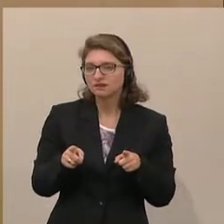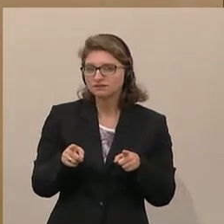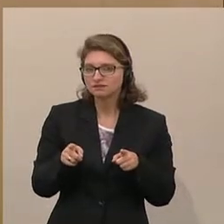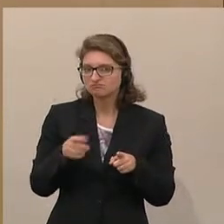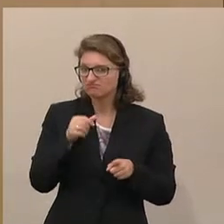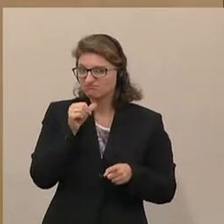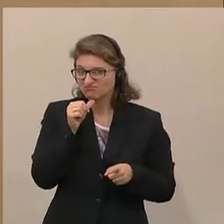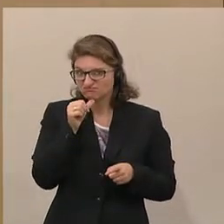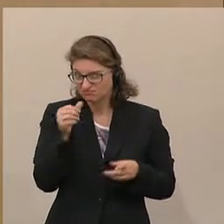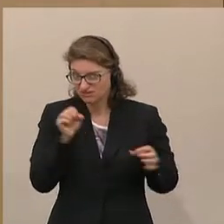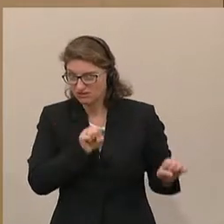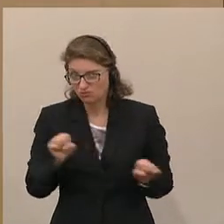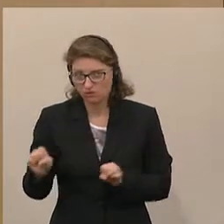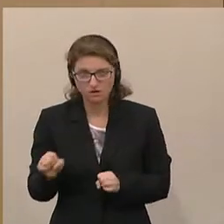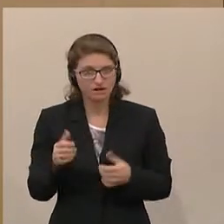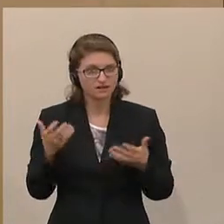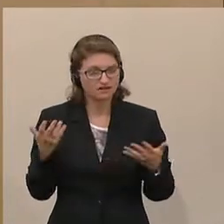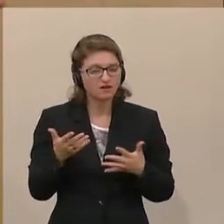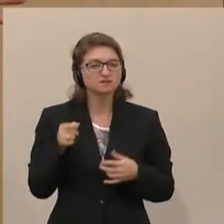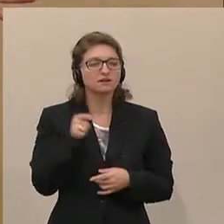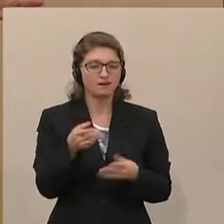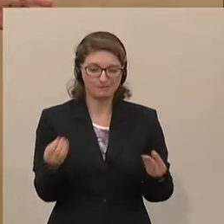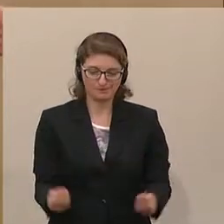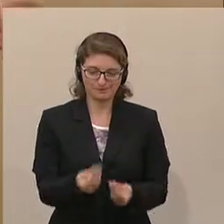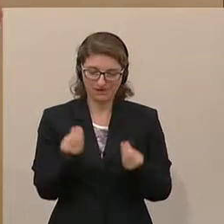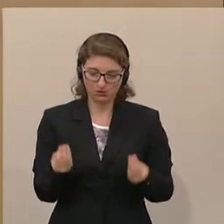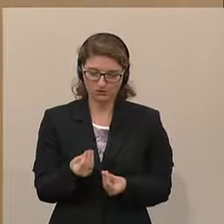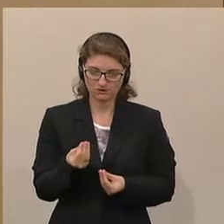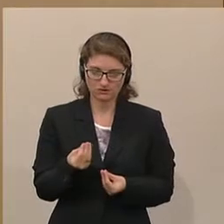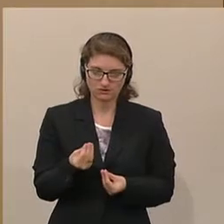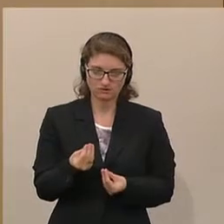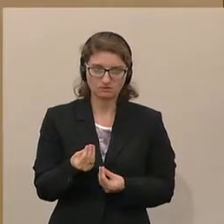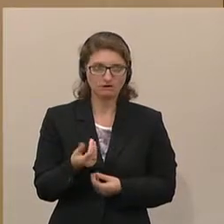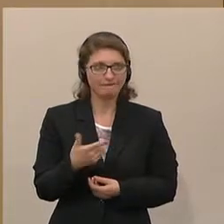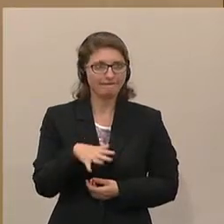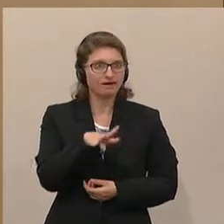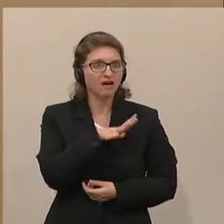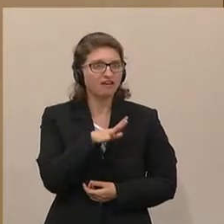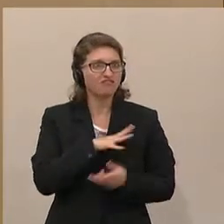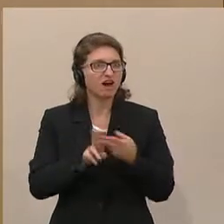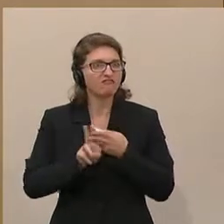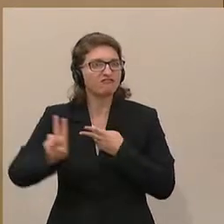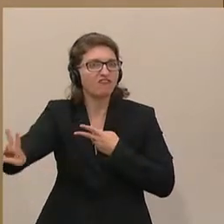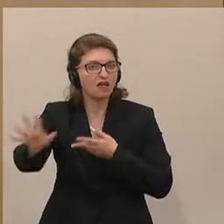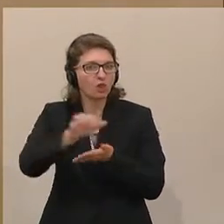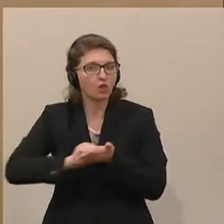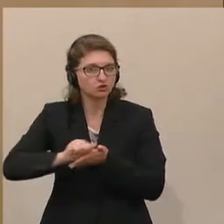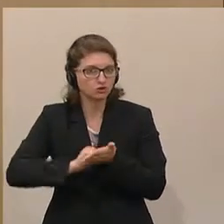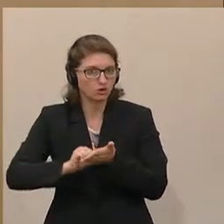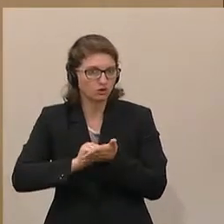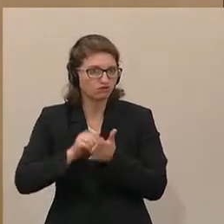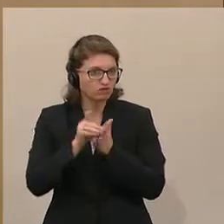nicht möglich gewesen, dass mit der Begründung der Gefahr einer Fernlöschung von Daten